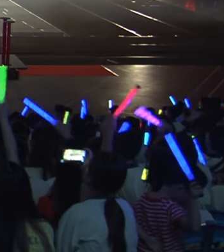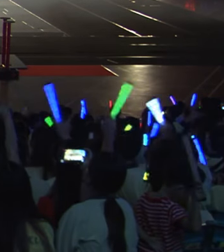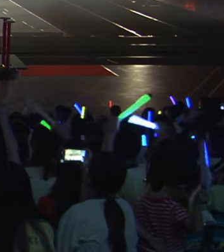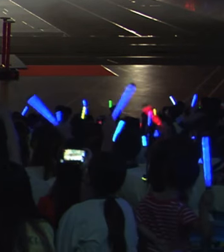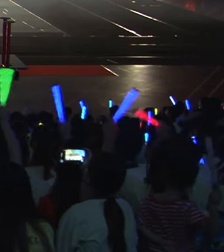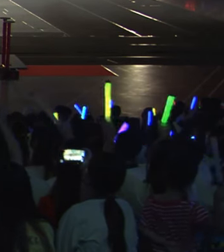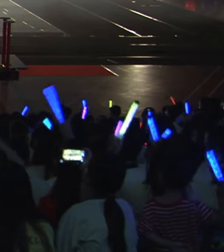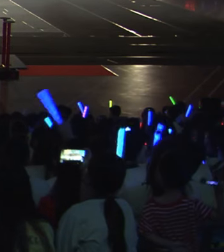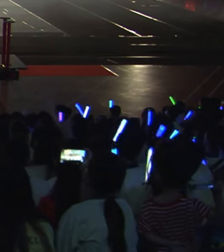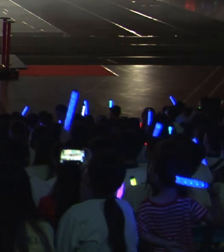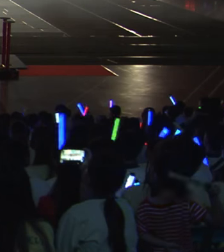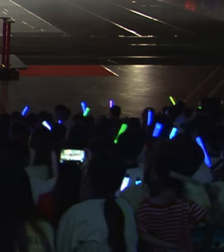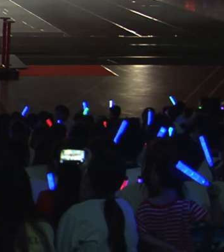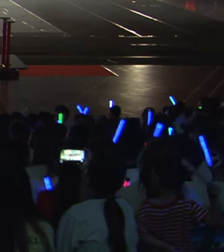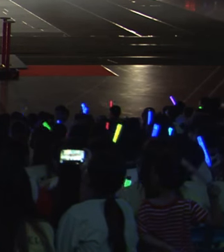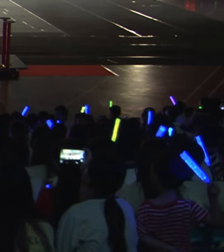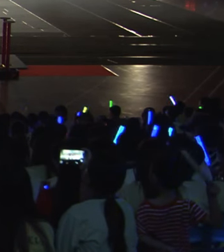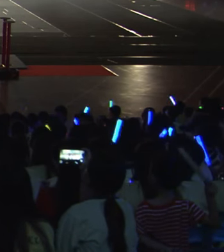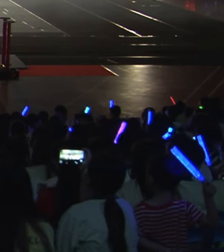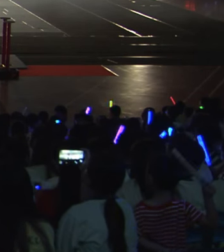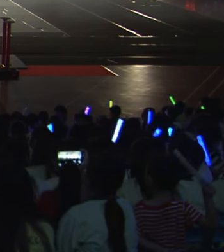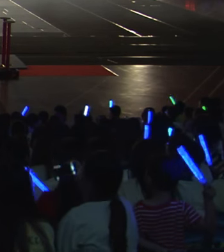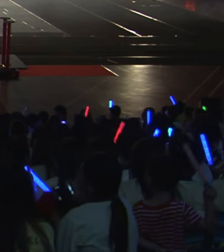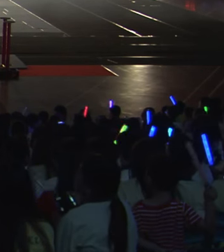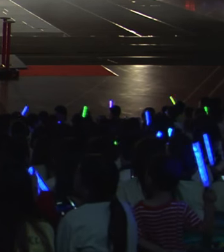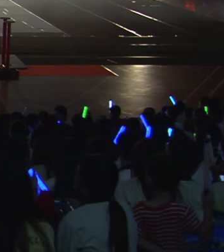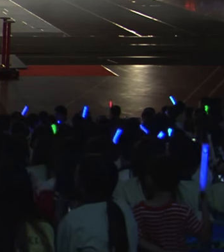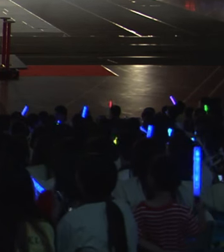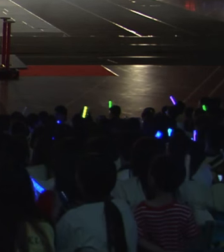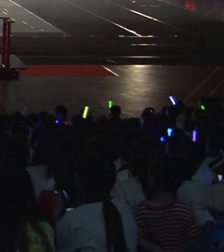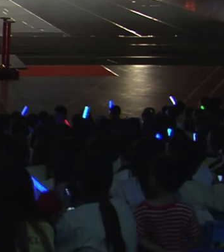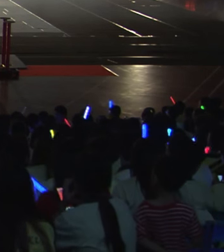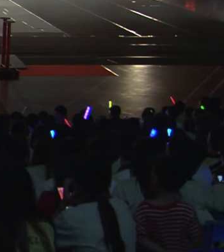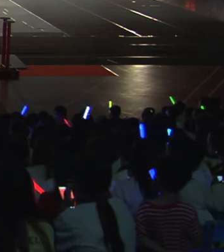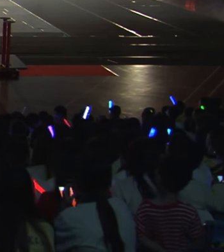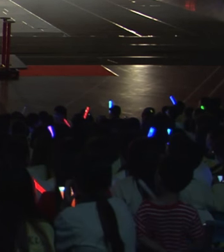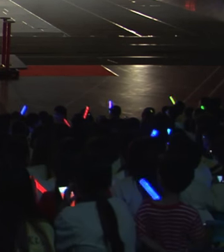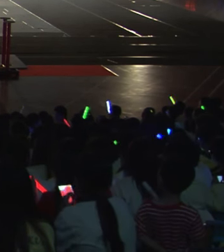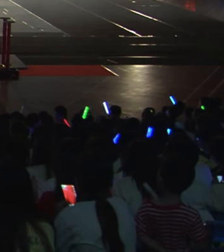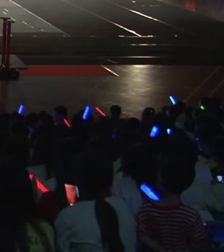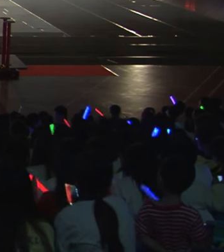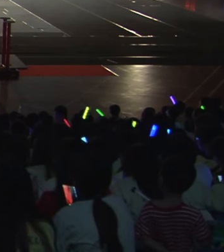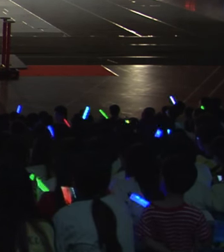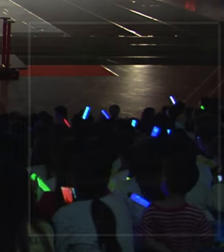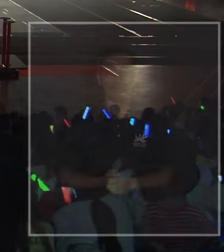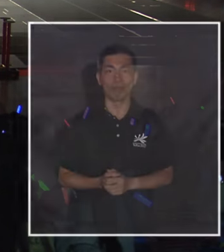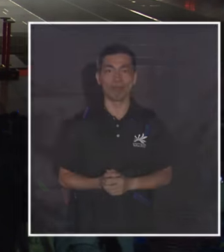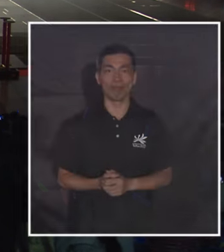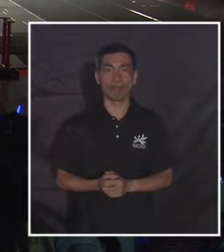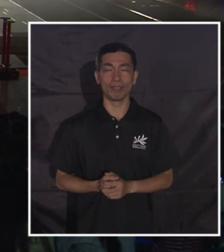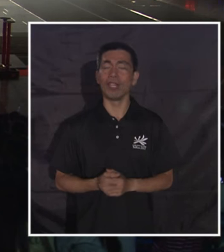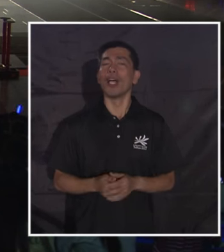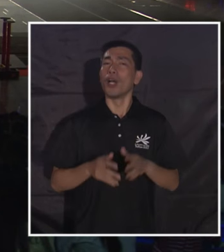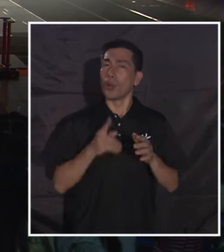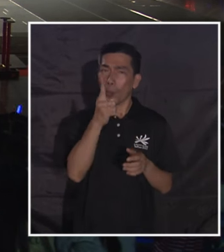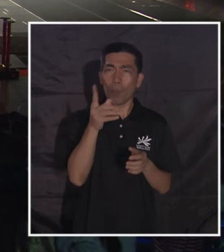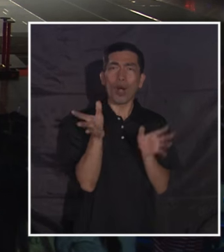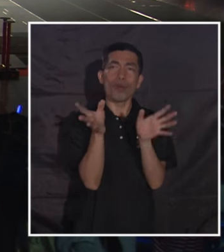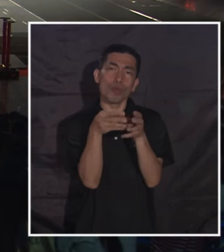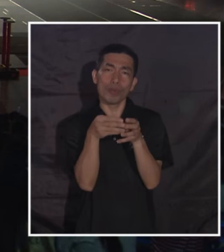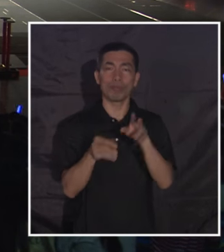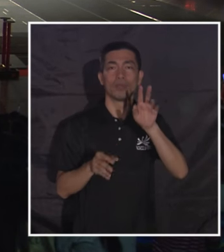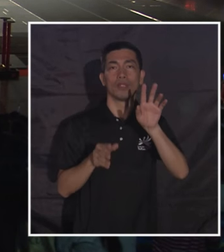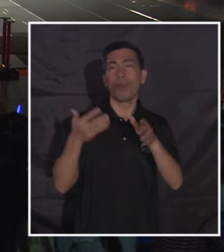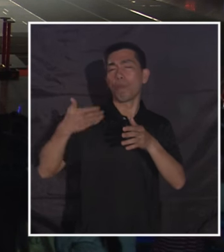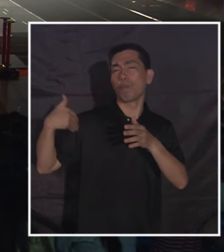而现在呢，紧接着要呈现给大家的就是宋坤传艺成立于2003年的这个表演